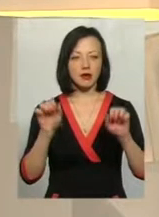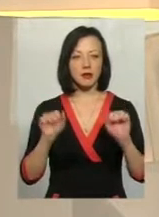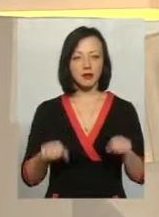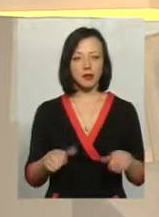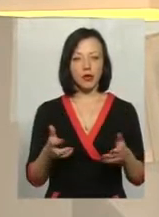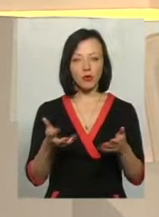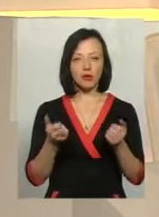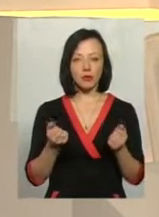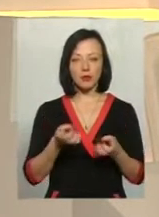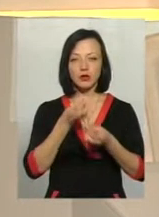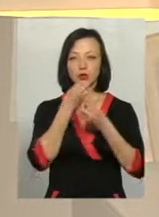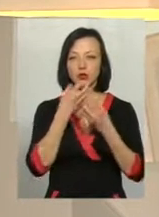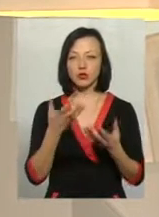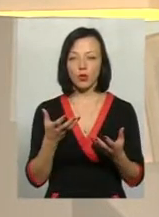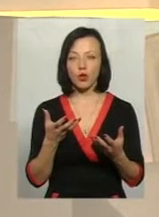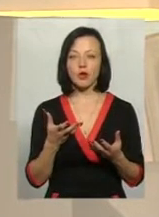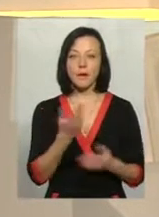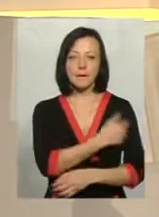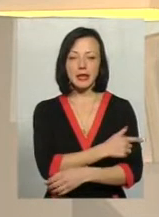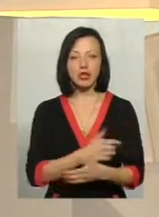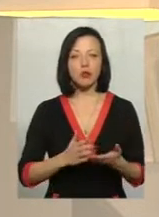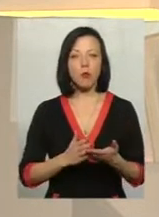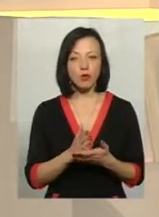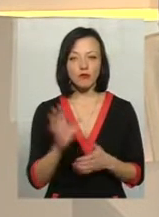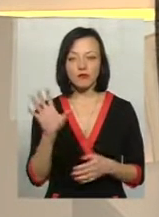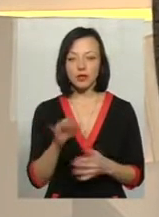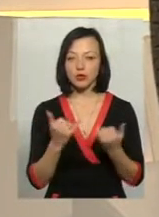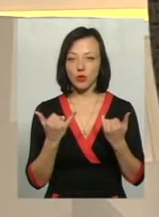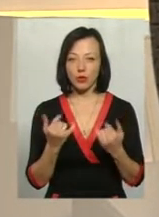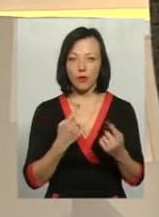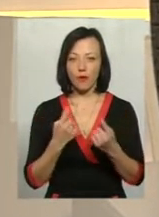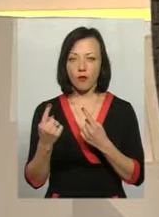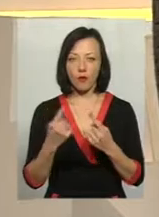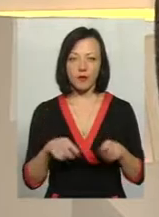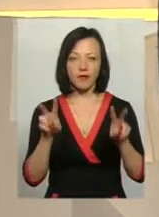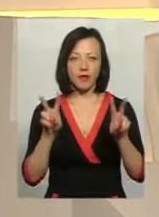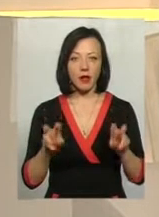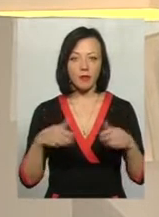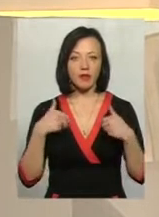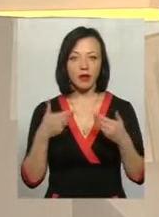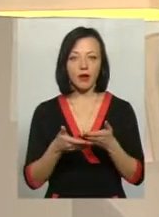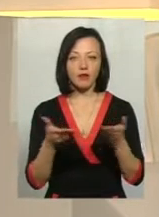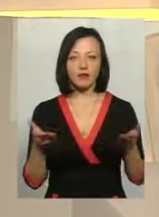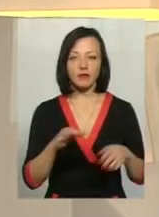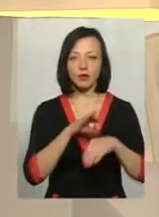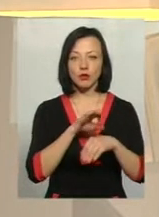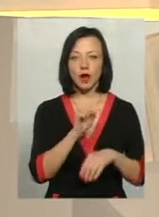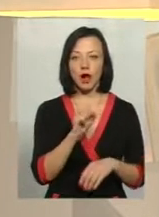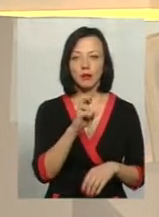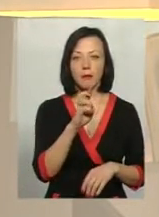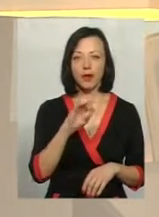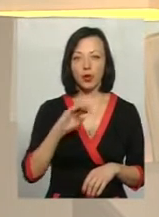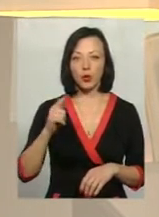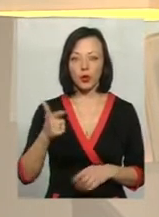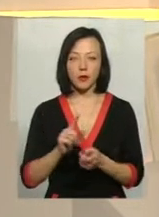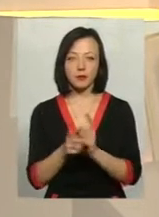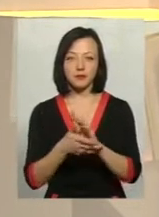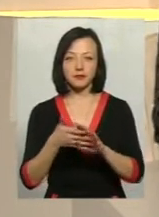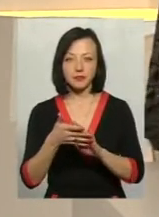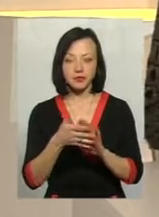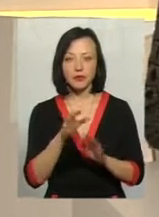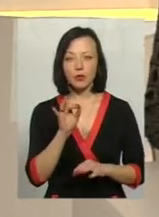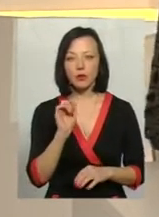отримувати достойні медичні послуги? Про це все сьогодні говоримо у темі. Вітаю вас, я Анна Бендюх, переклад на жестову мову